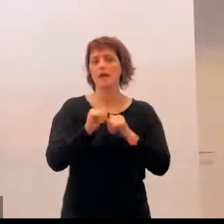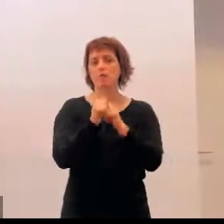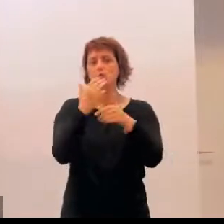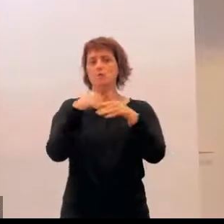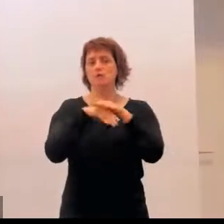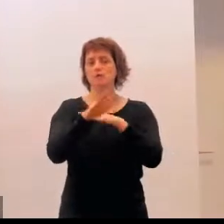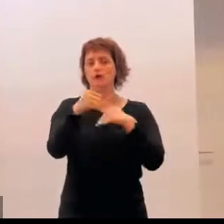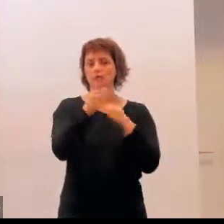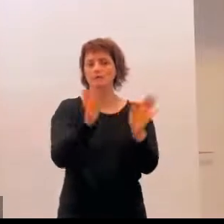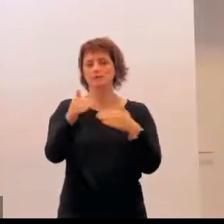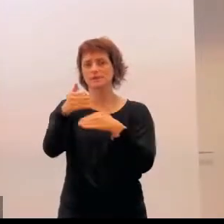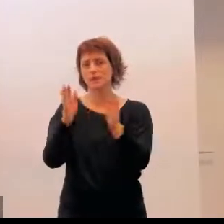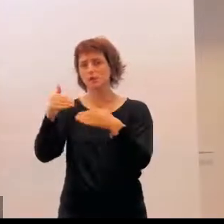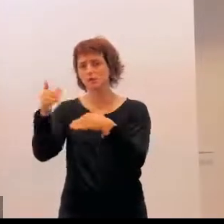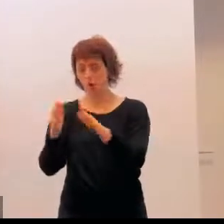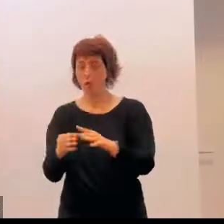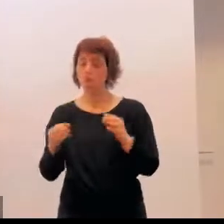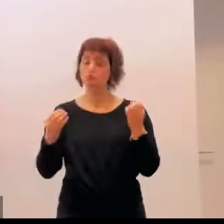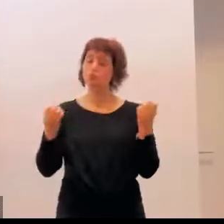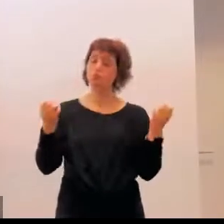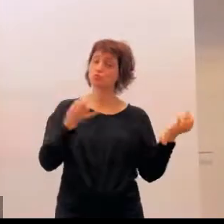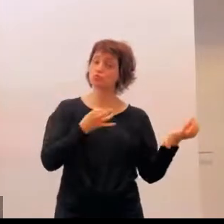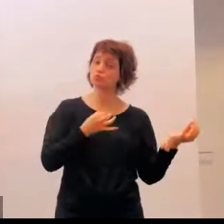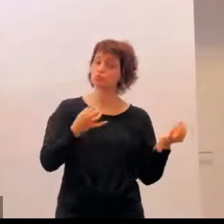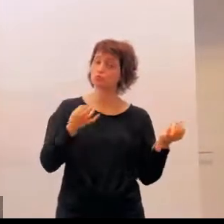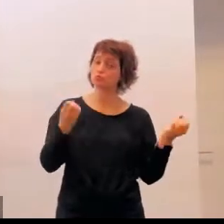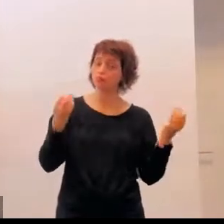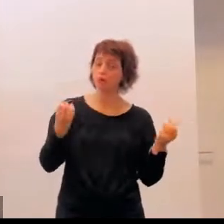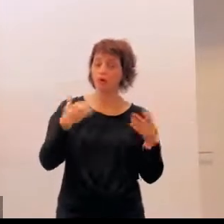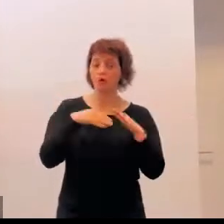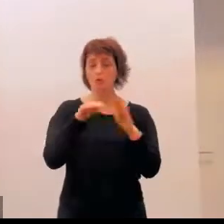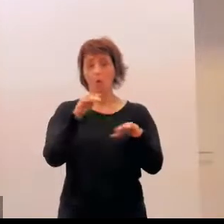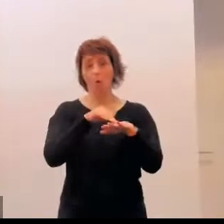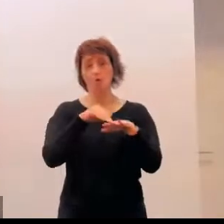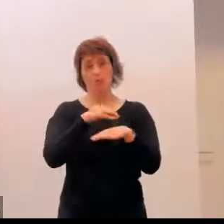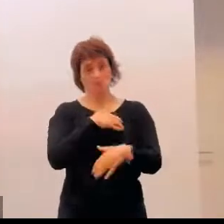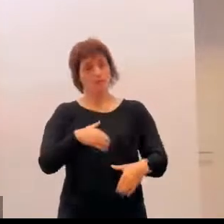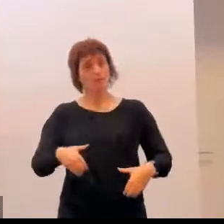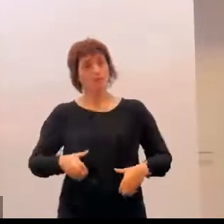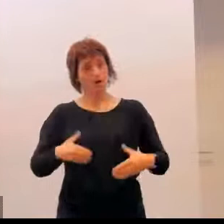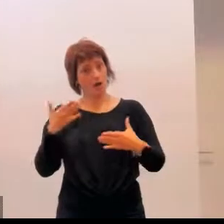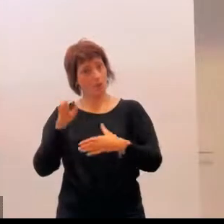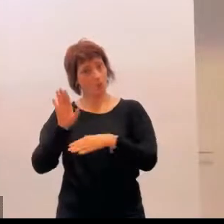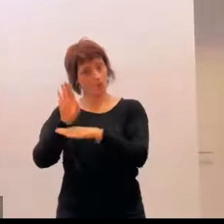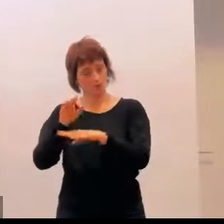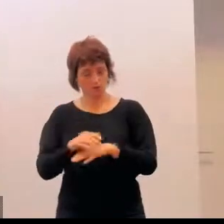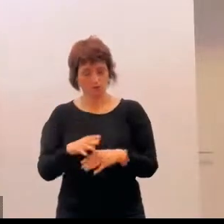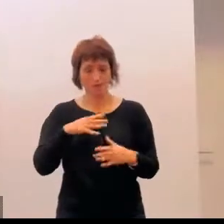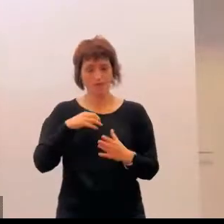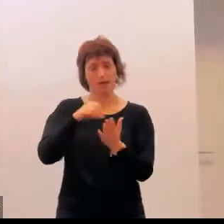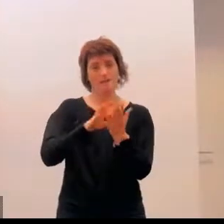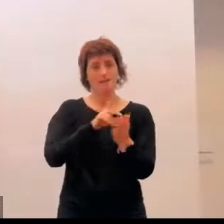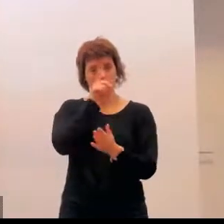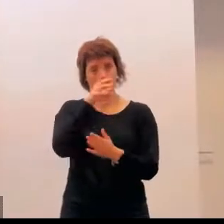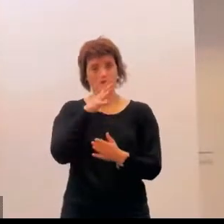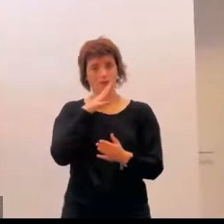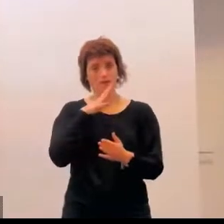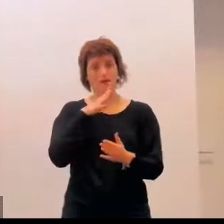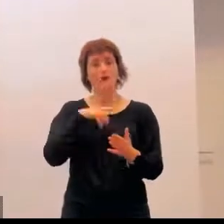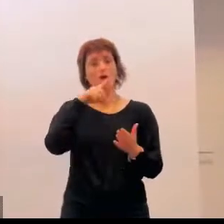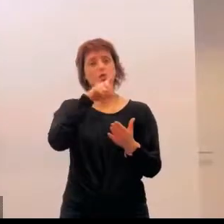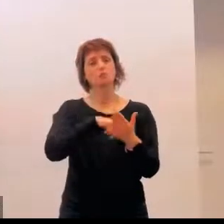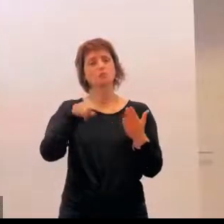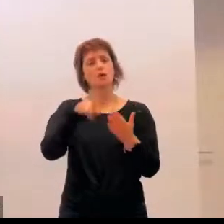Donc, nous le voyons régulièrement en conseil municipal. Sur ce tableau-là, mis à jour, nous avons supprimé les 15